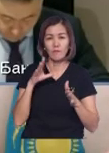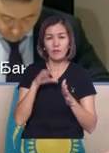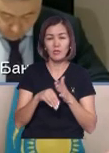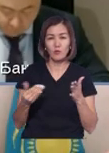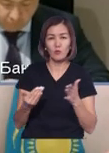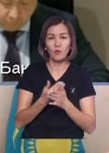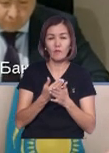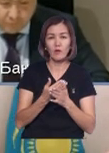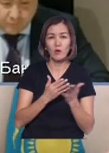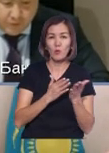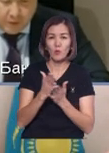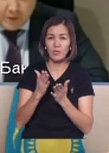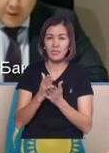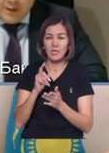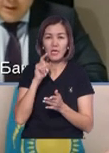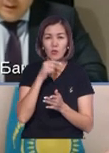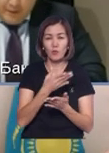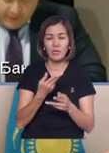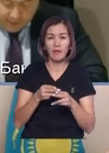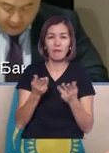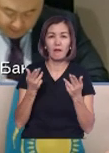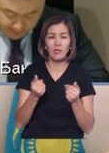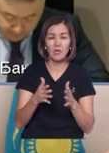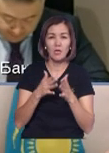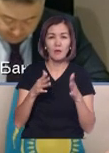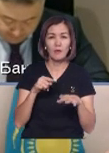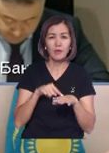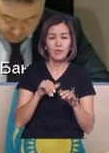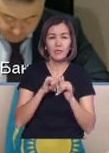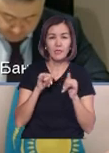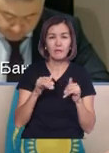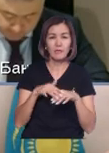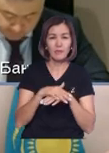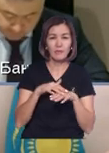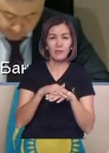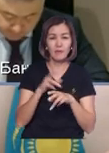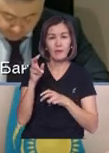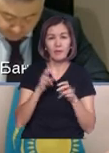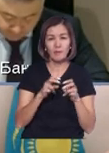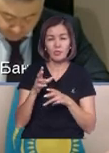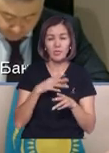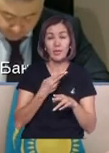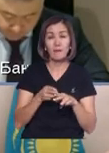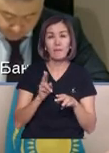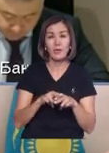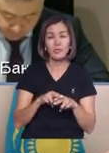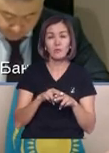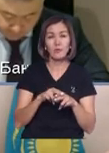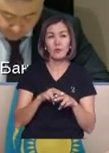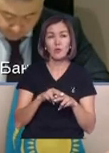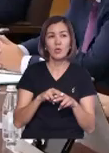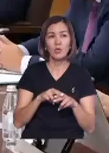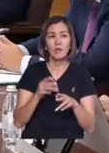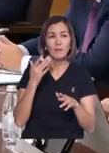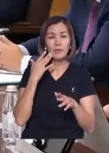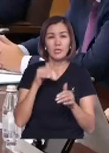инноваций во многих отраслях экономики и, конечно же, даст импульс развитию отечественной промышленности. Поэтому мы не можем оставаться в